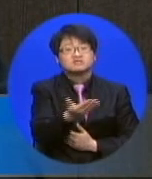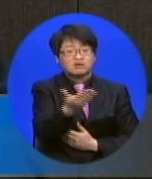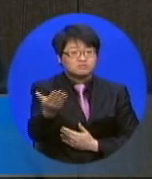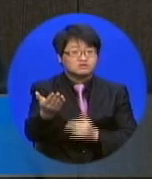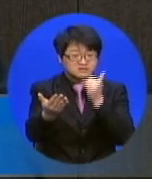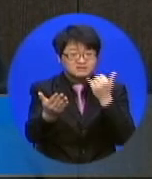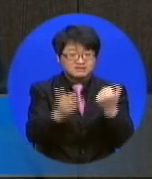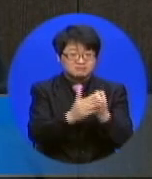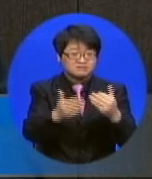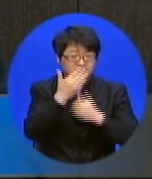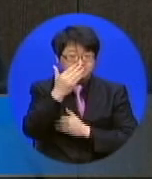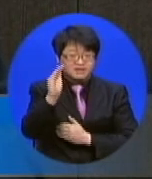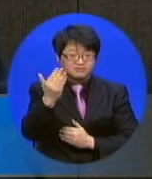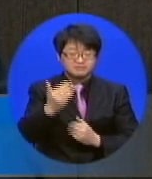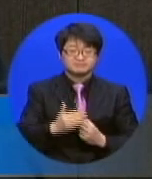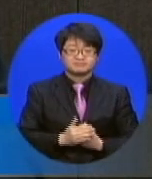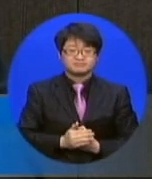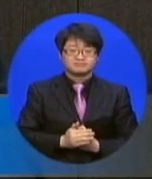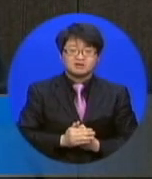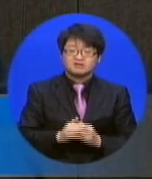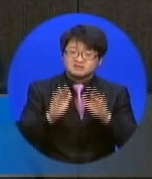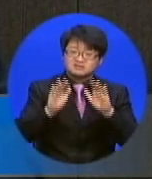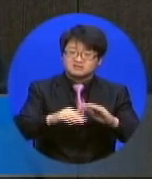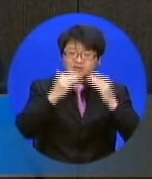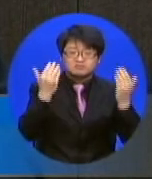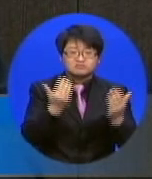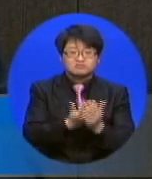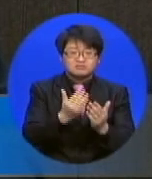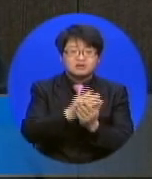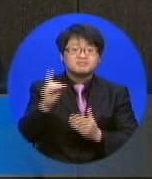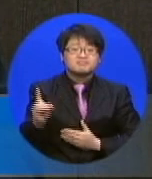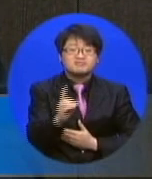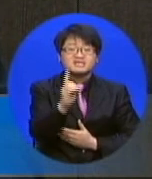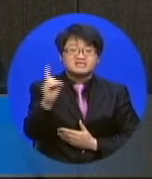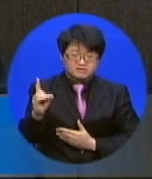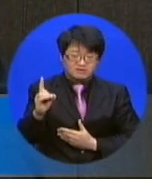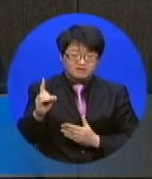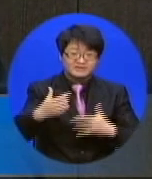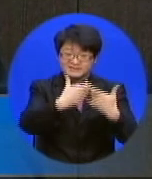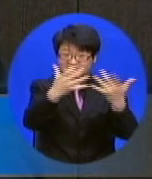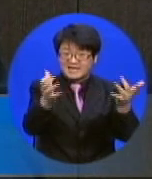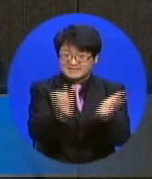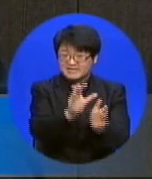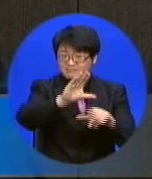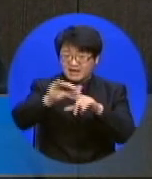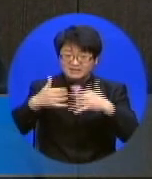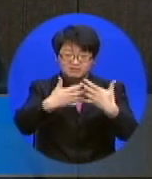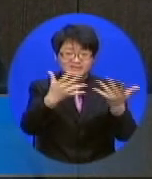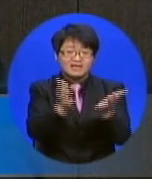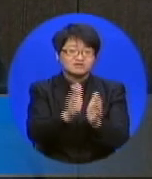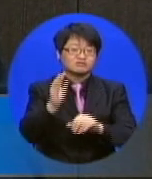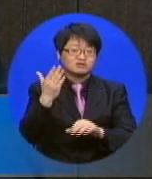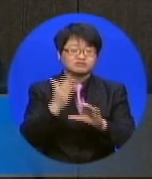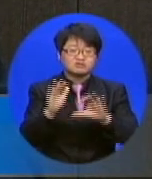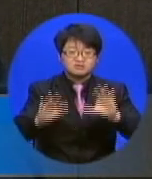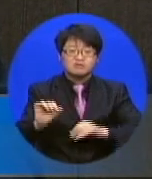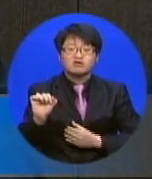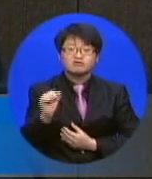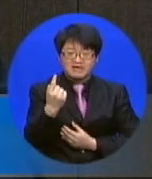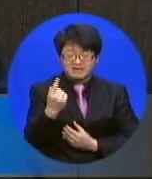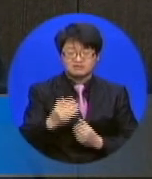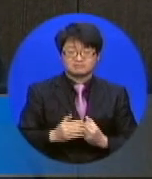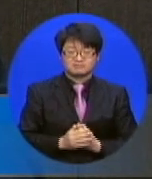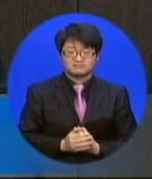때문에 지금 왔는데 다 어떻게 보면 미디어 그룹으로서 우리가 거듭나게 되는 건데 이번 계기로